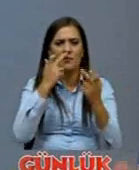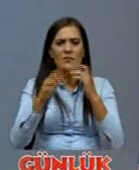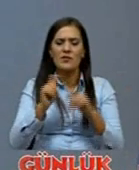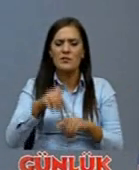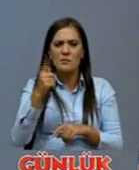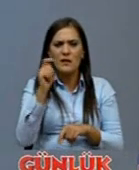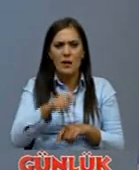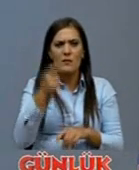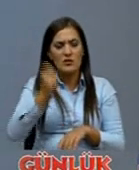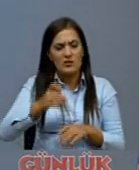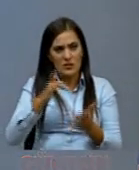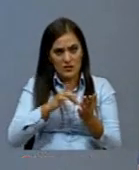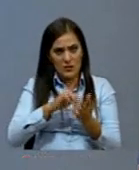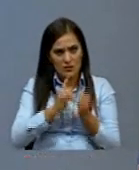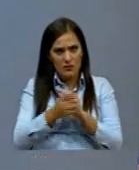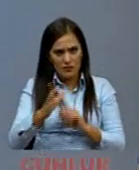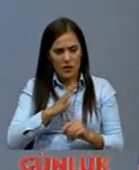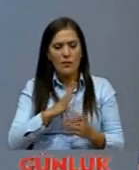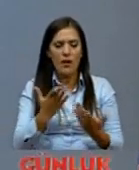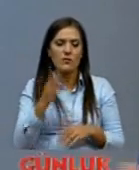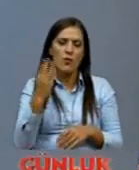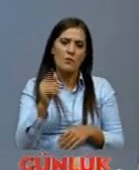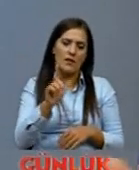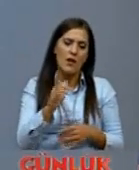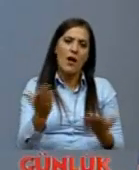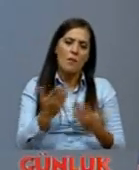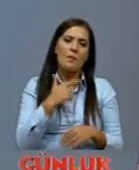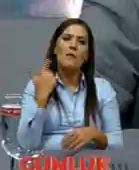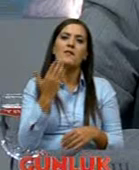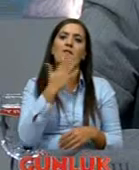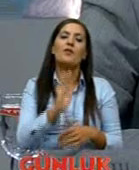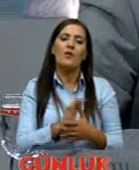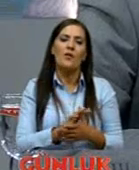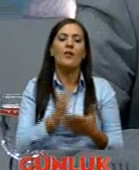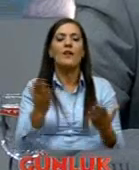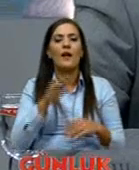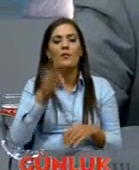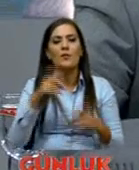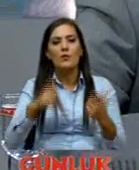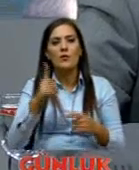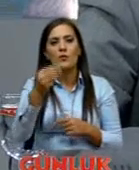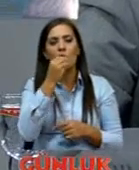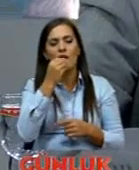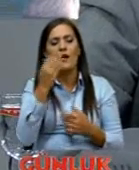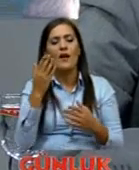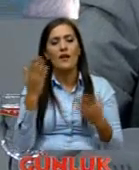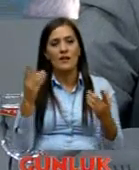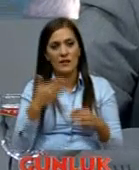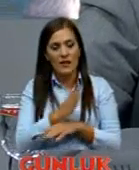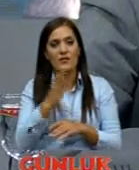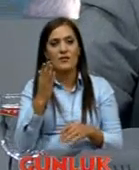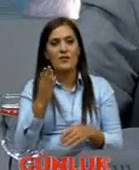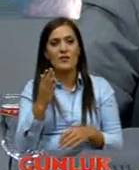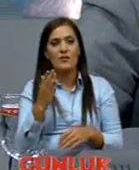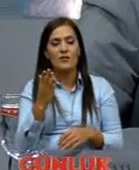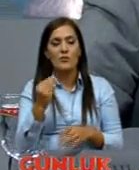bir yaptırımı var mı, cezai yaptırımı? Aslında olmalı. Aslında ama olmalı. Maalesef yok. Yani burada tüketici hakikaten çok